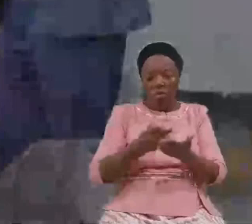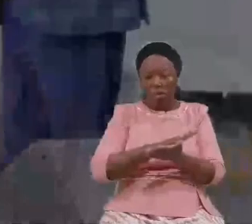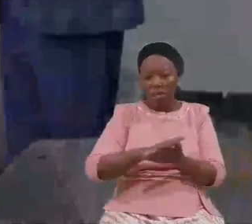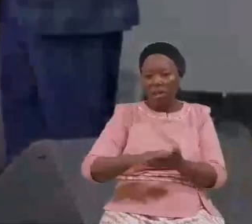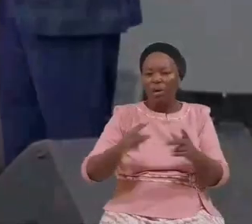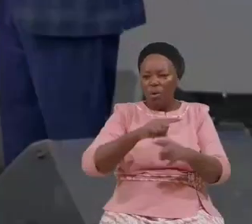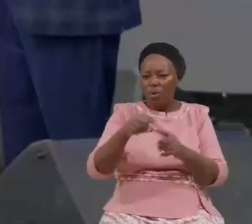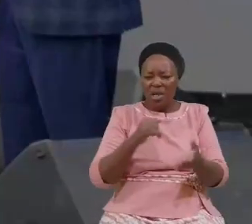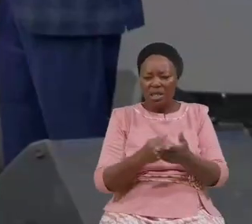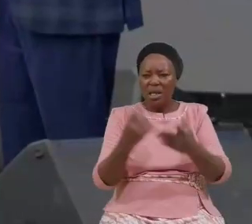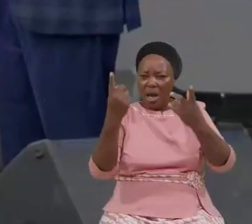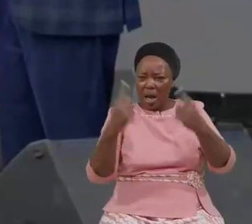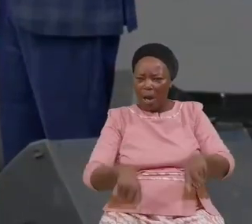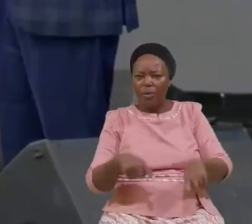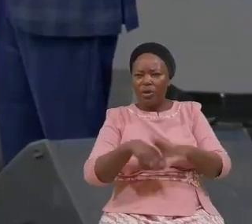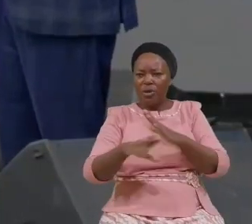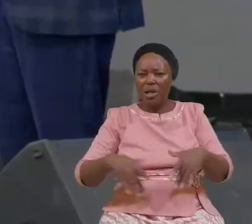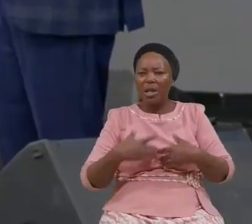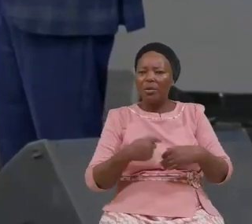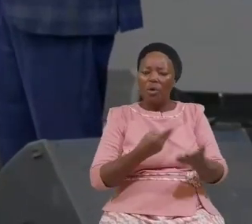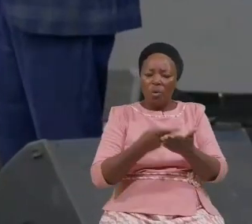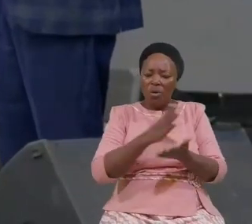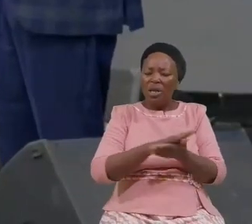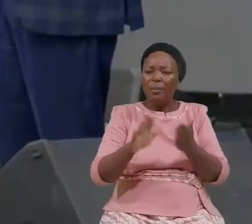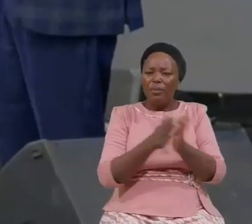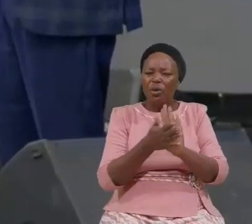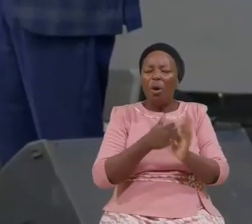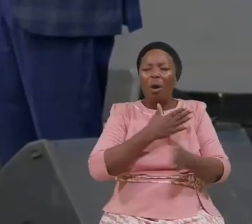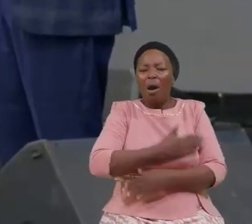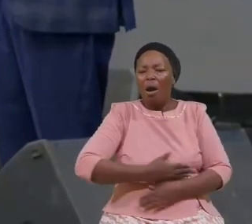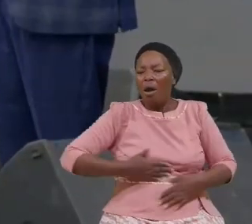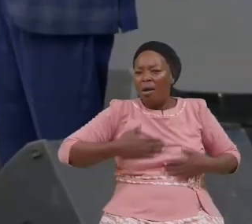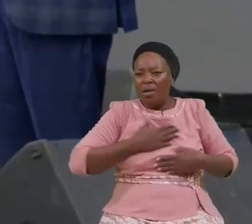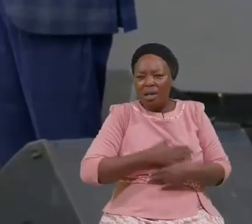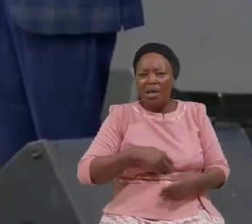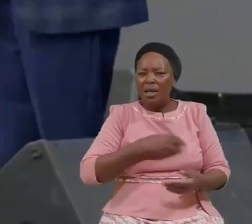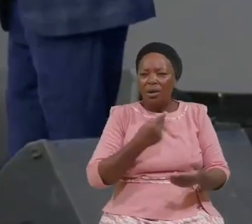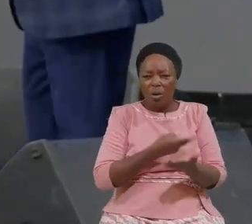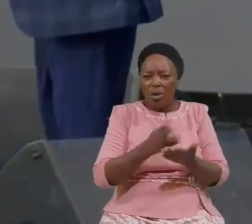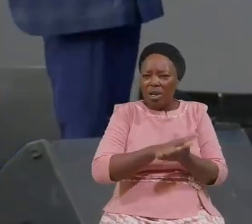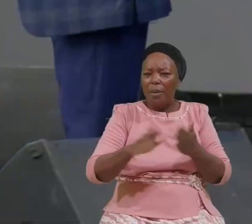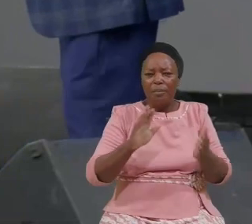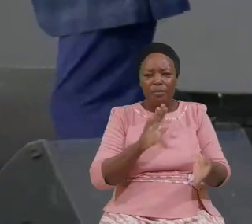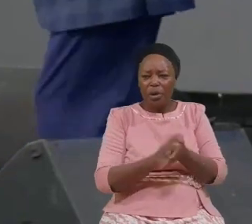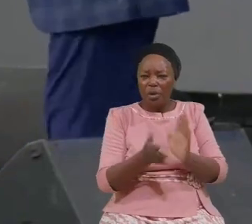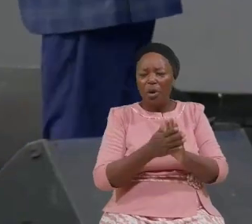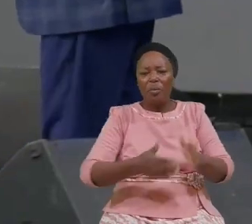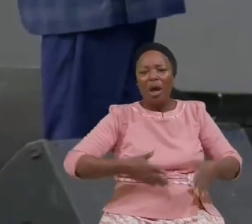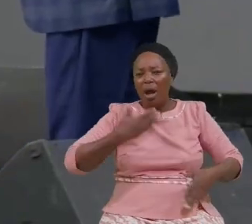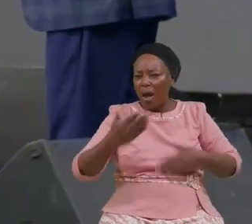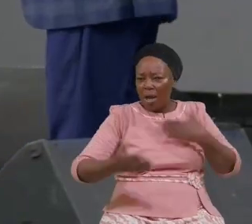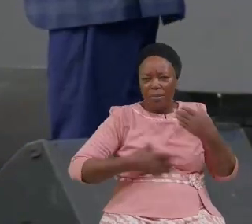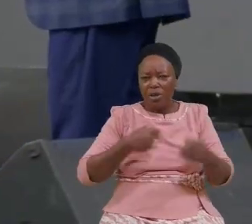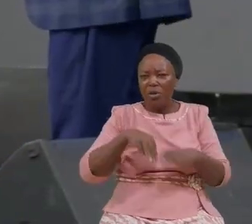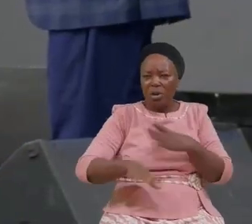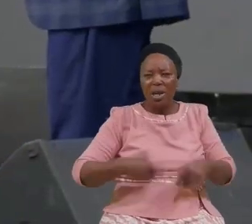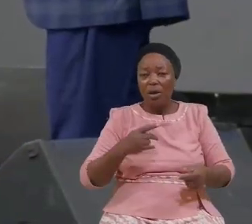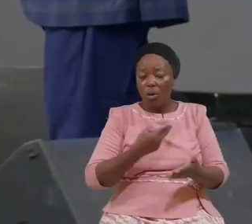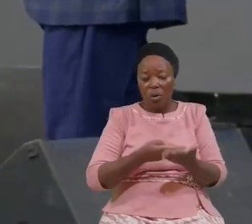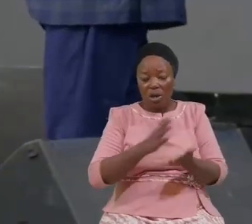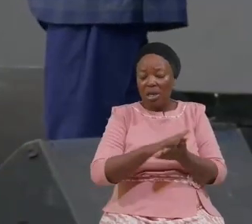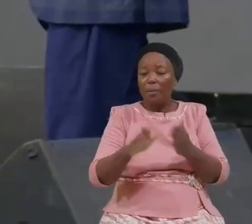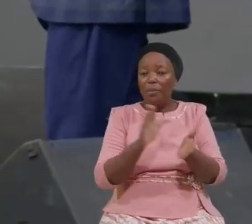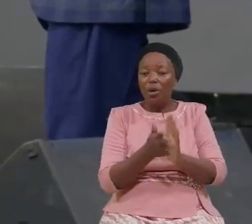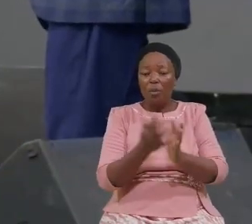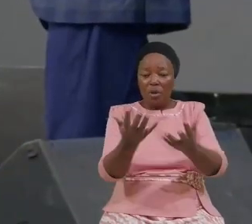parvient la sainteté devient jouissable la sainteté devient désirable la sainteté devient quelque